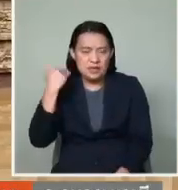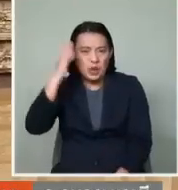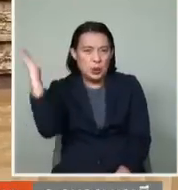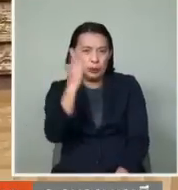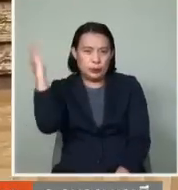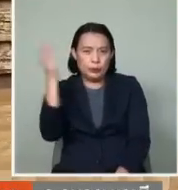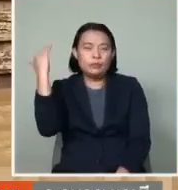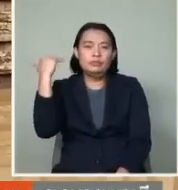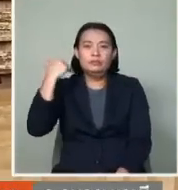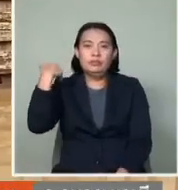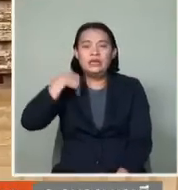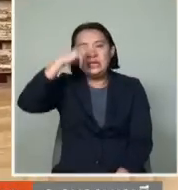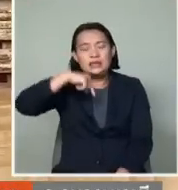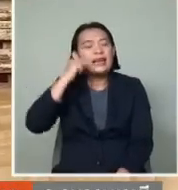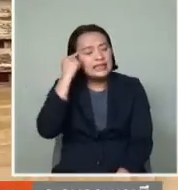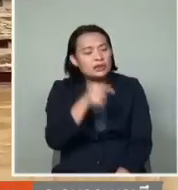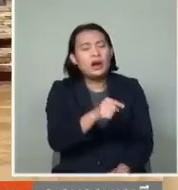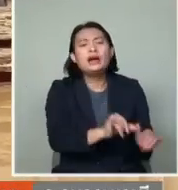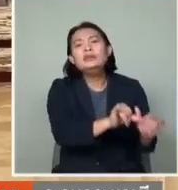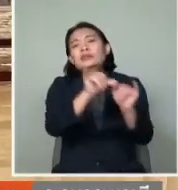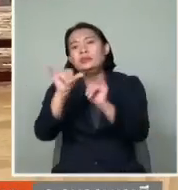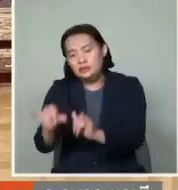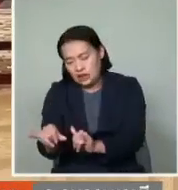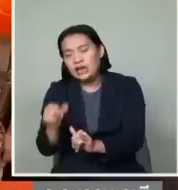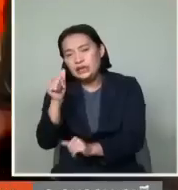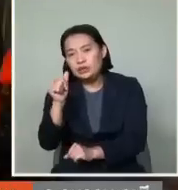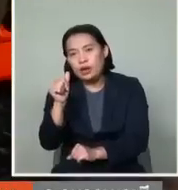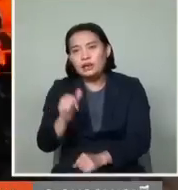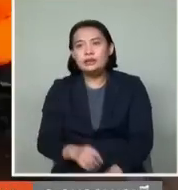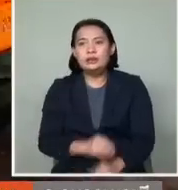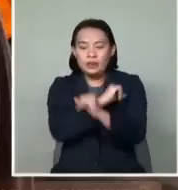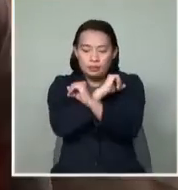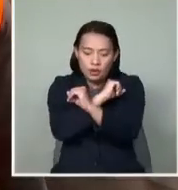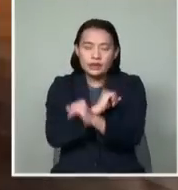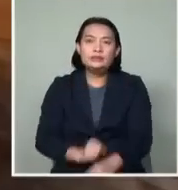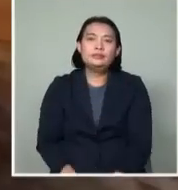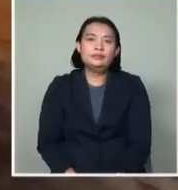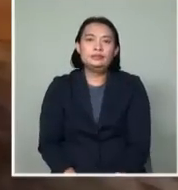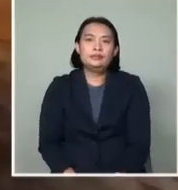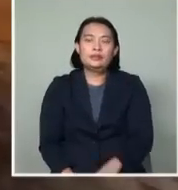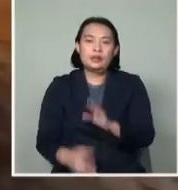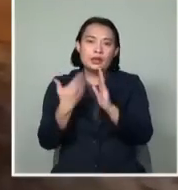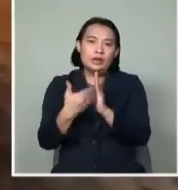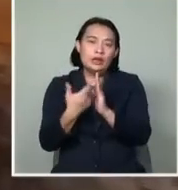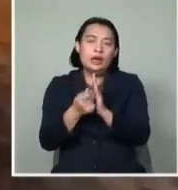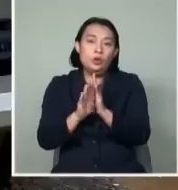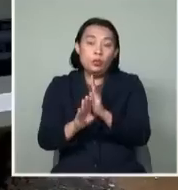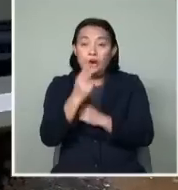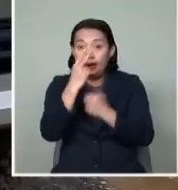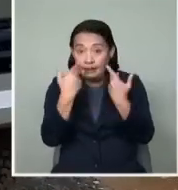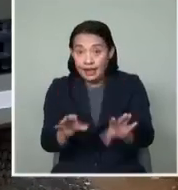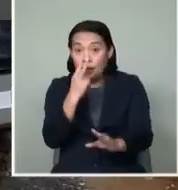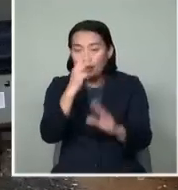ยอีกนะครับก็อพยพดีกว่าเพื่อความปลอดภัยของทุกชีวิตนะครับจากอุบลราชธานีไปกันที่สระแก้วนะ